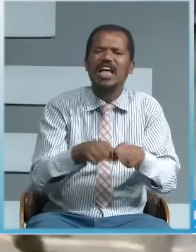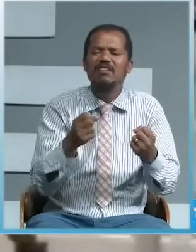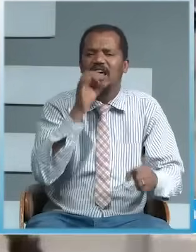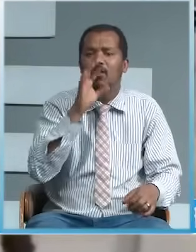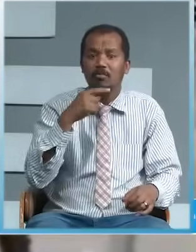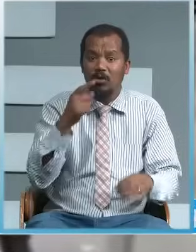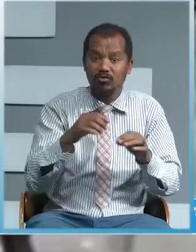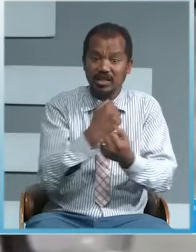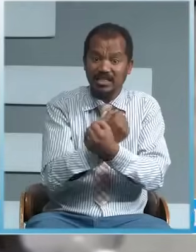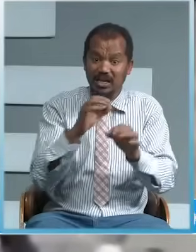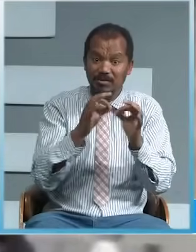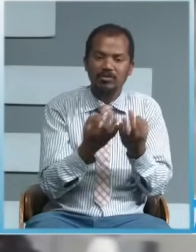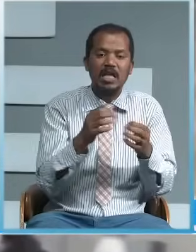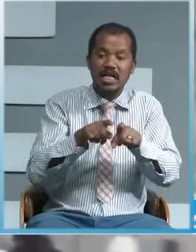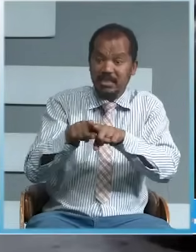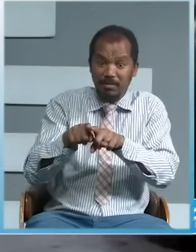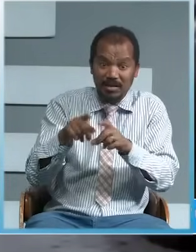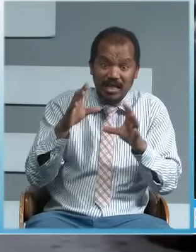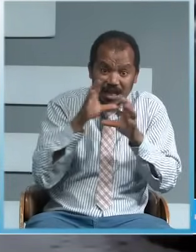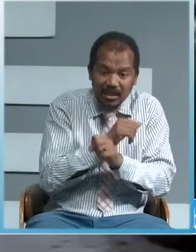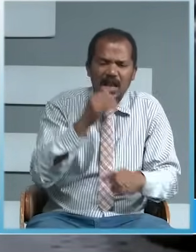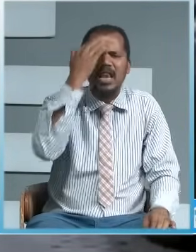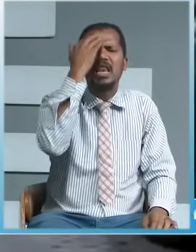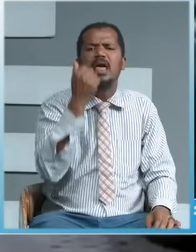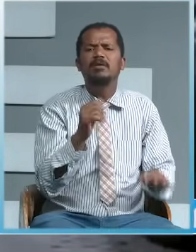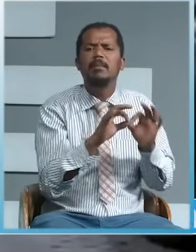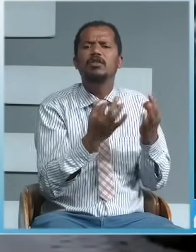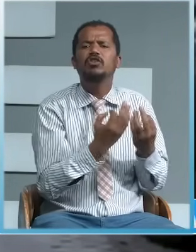ያሉት የታሳሪ ቤተሰቦች ስምምነት ከተደረገ